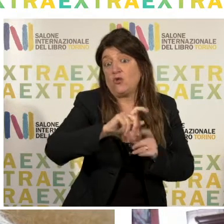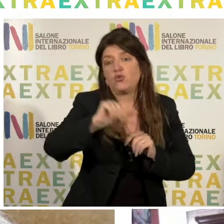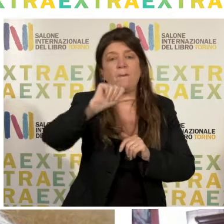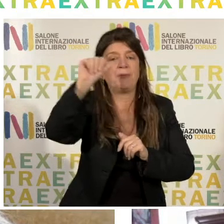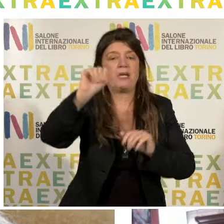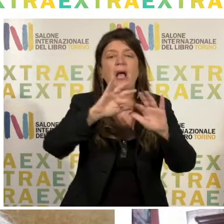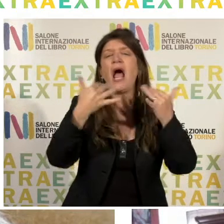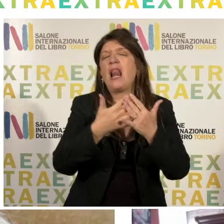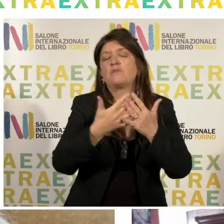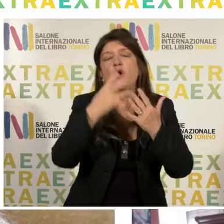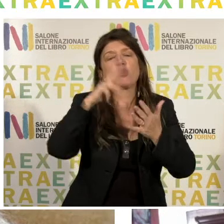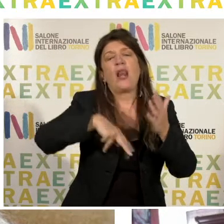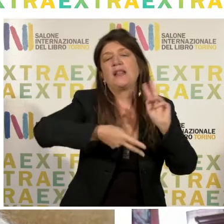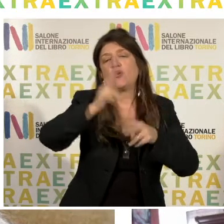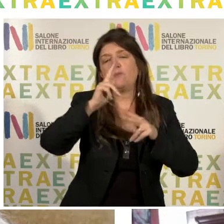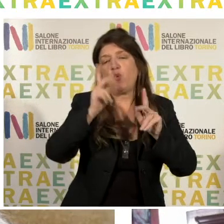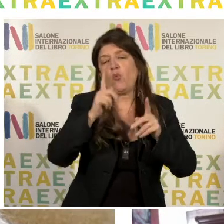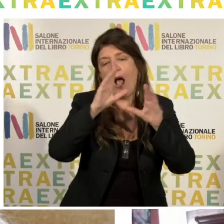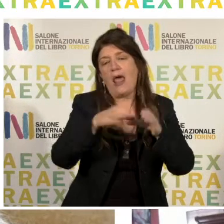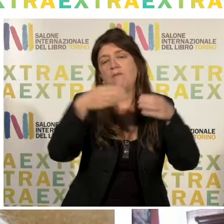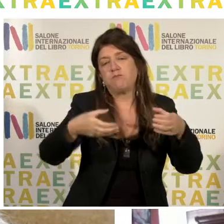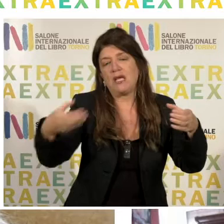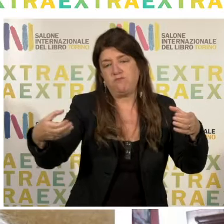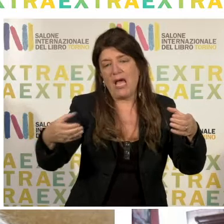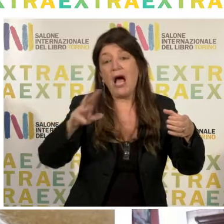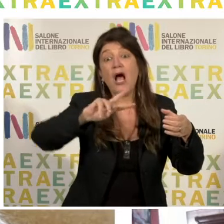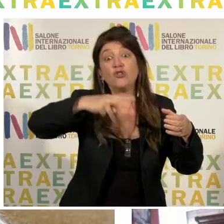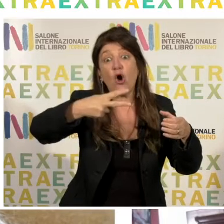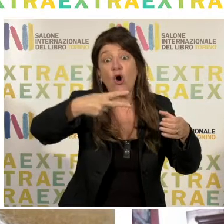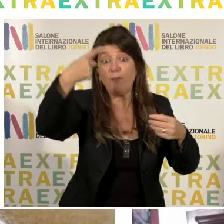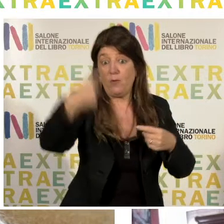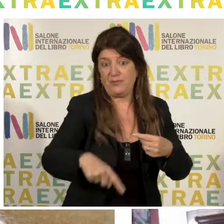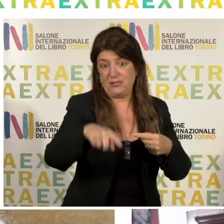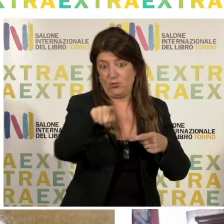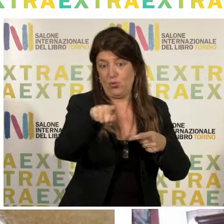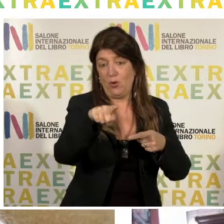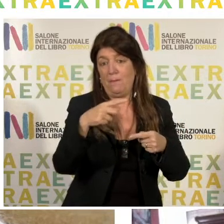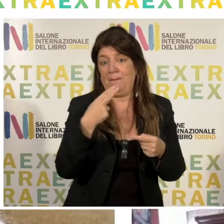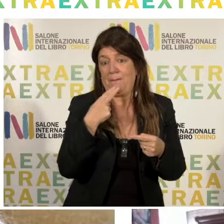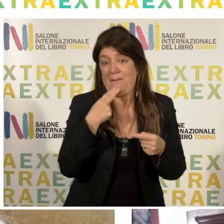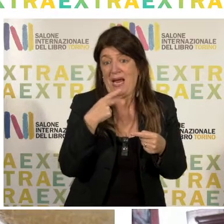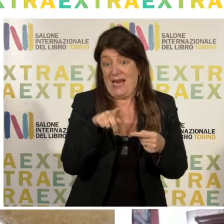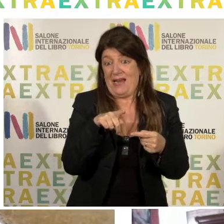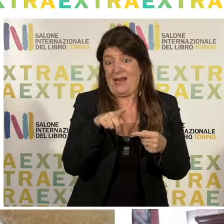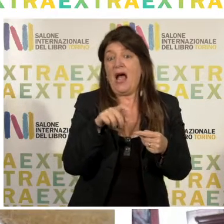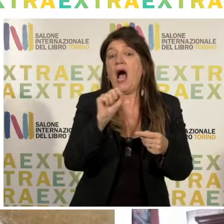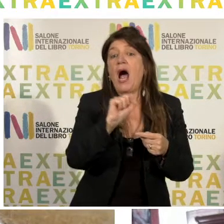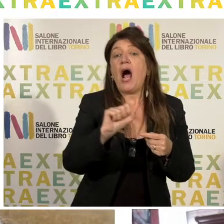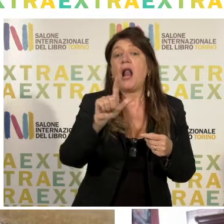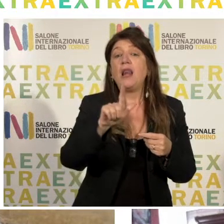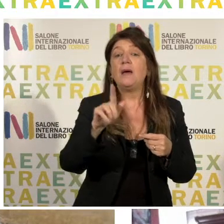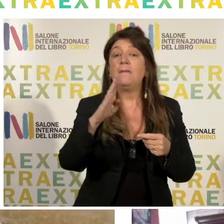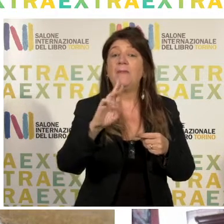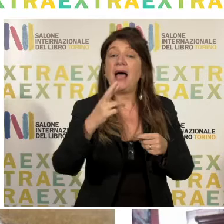al mondo di tutta la letteratura mondiale più letto in Francia. Eppure Albert Camus non si